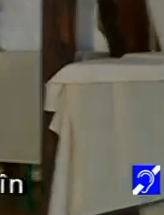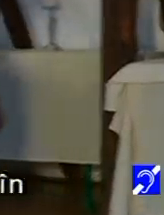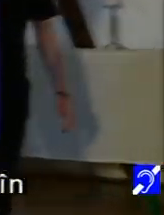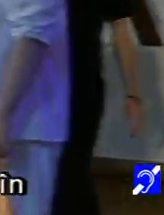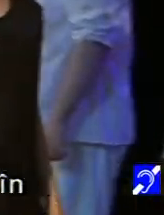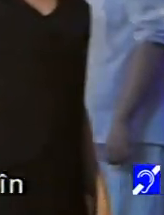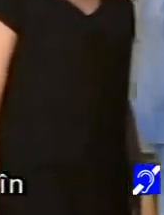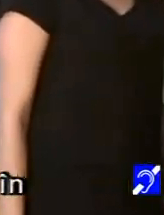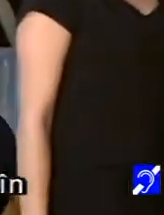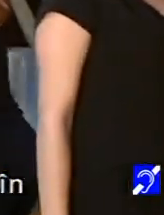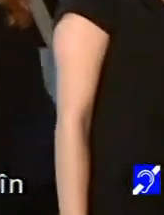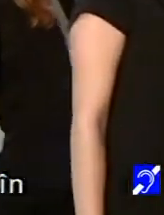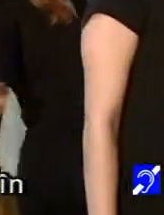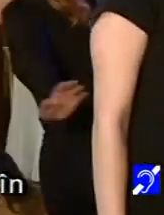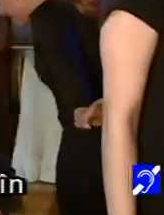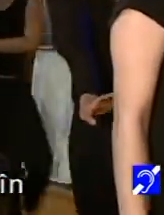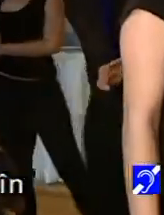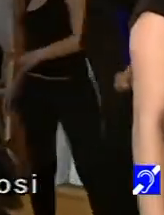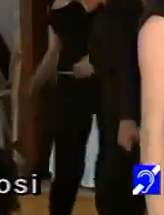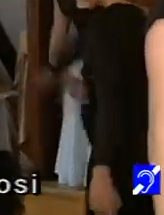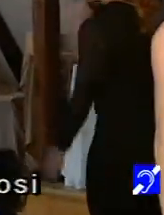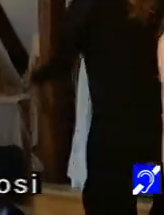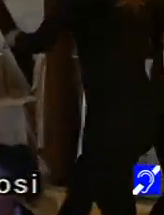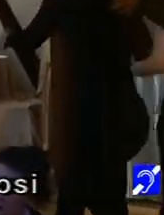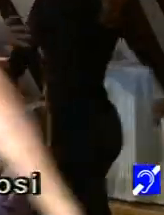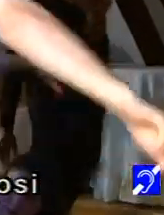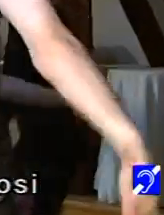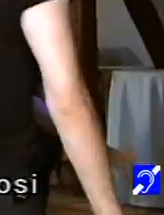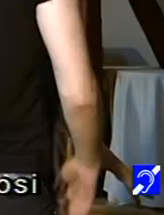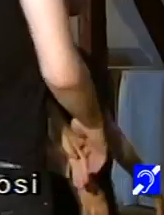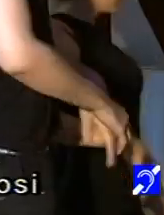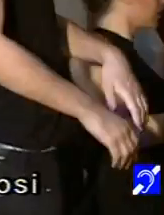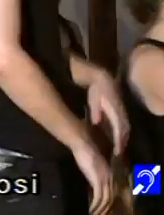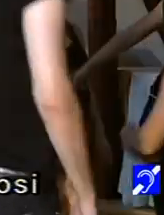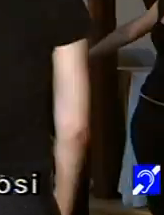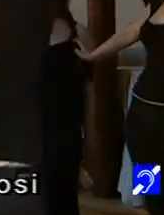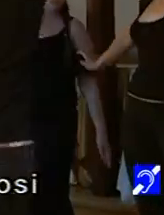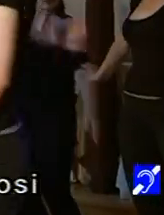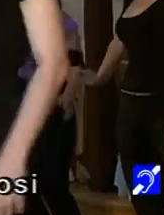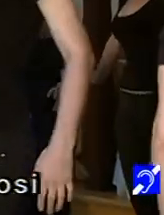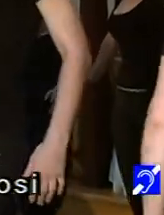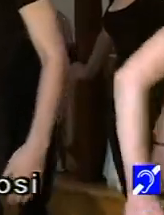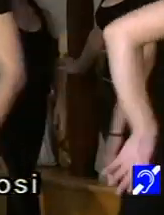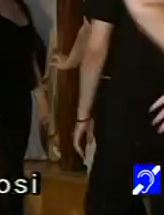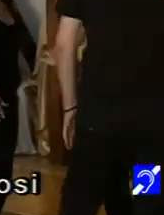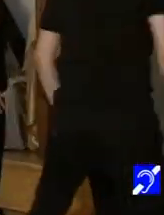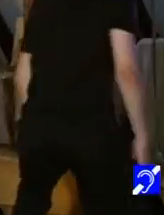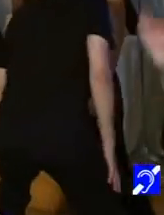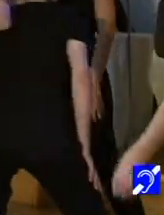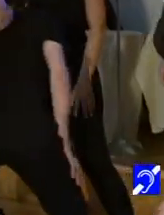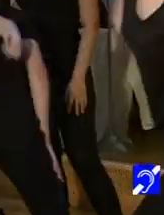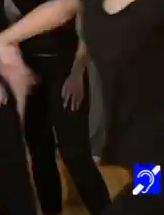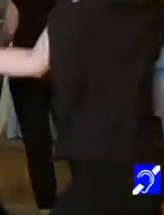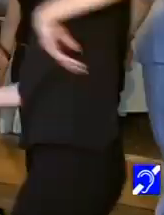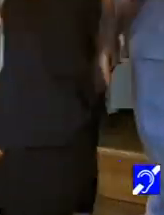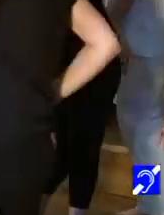im Unterricht benutzen? Also im Alltag werde ich das Präsentieren benutzen, also